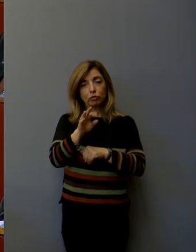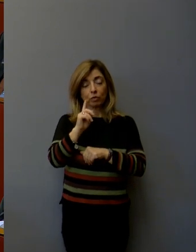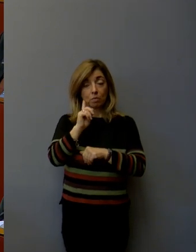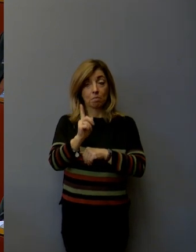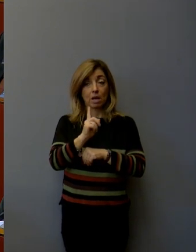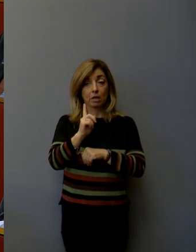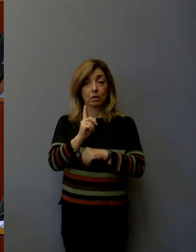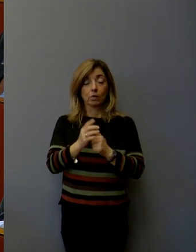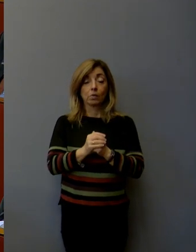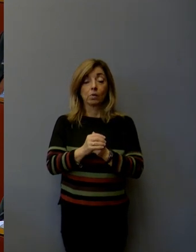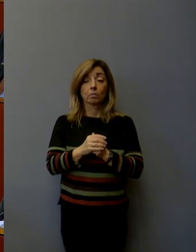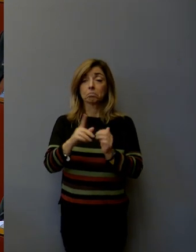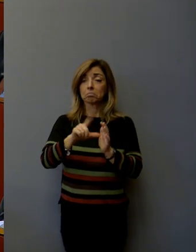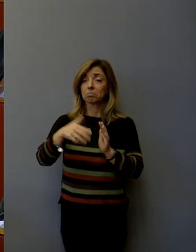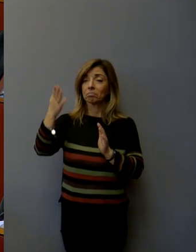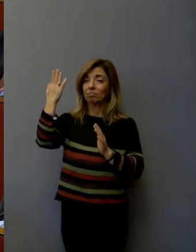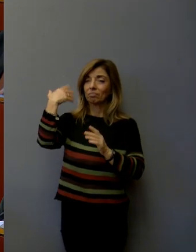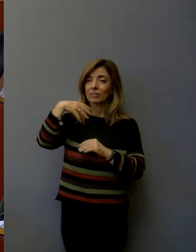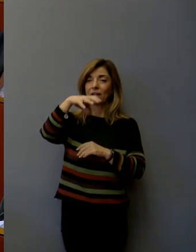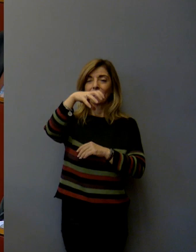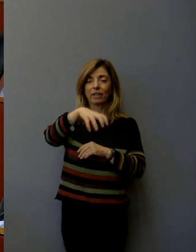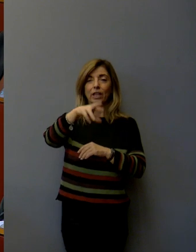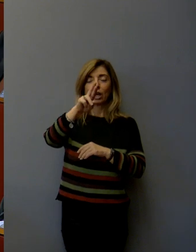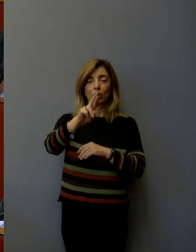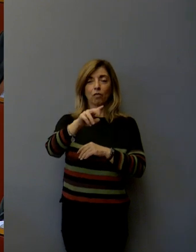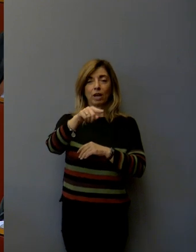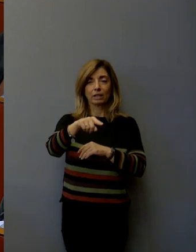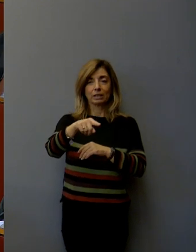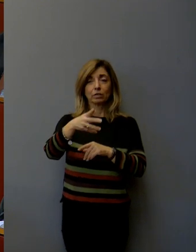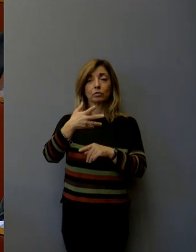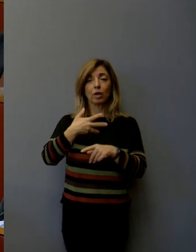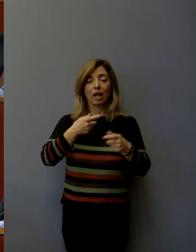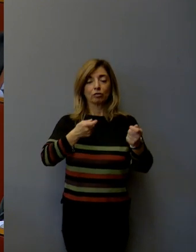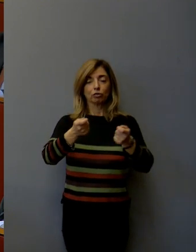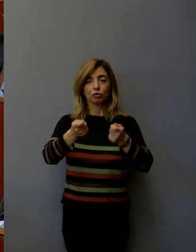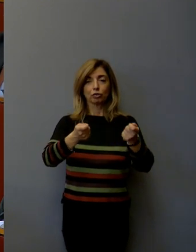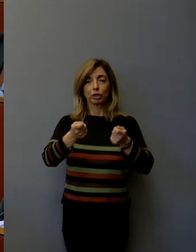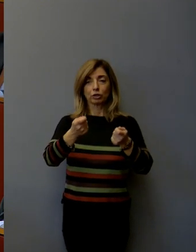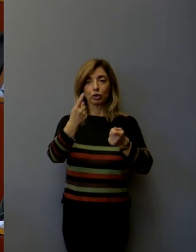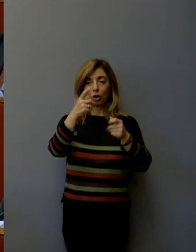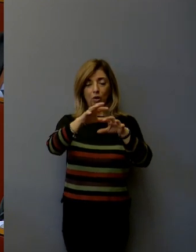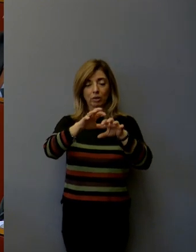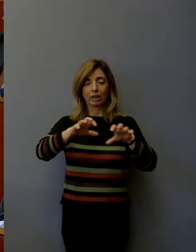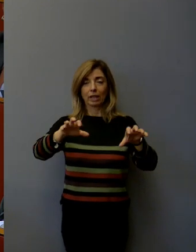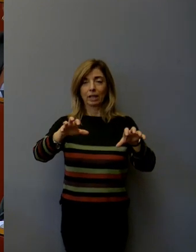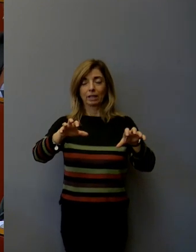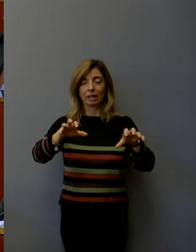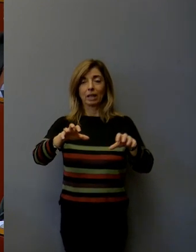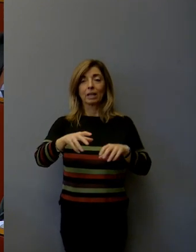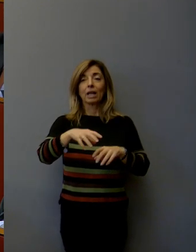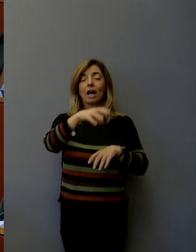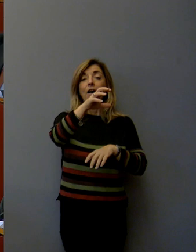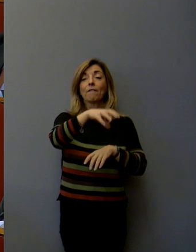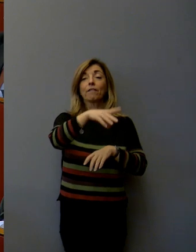ai tempi Villa Rosazza fu suddivisa diciamo nella sua gestione villa di Rosazza e il